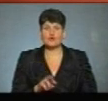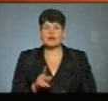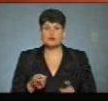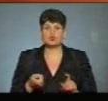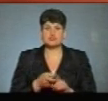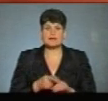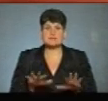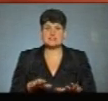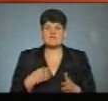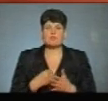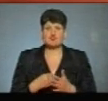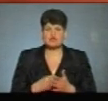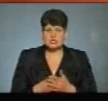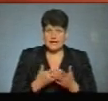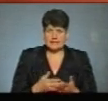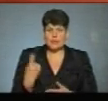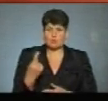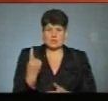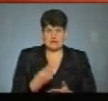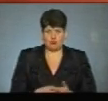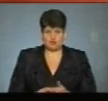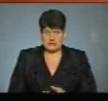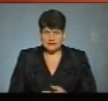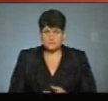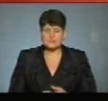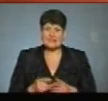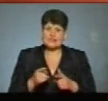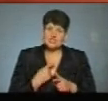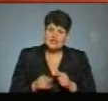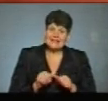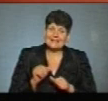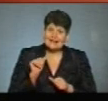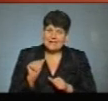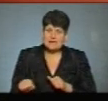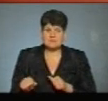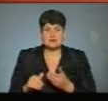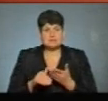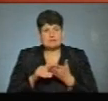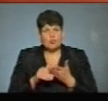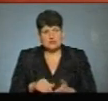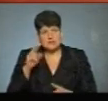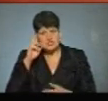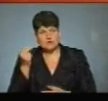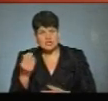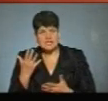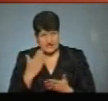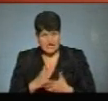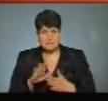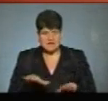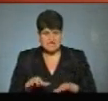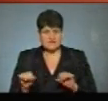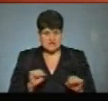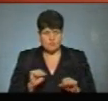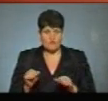Щодо того, як долучаються місцеві бюджети та обласний бюджет, чи окрім спонсорських і державних грошей